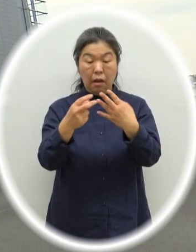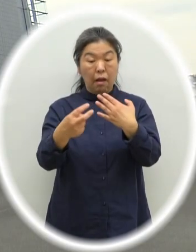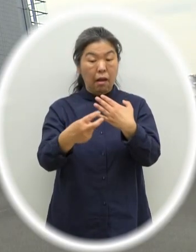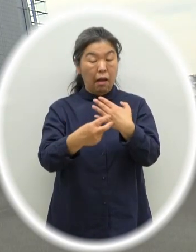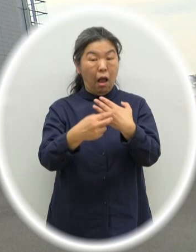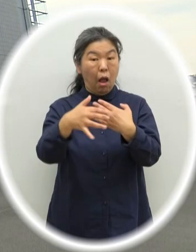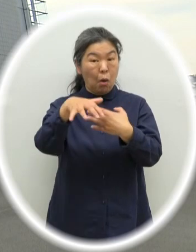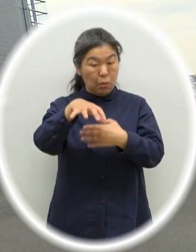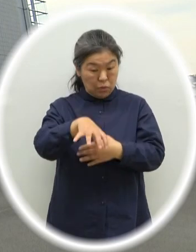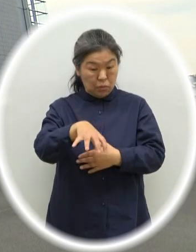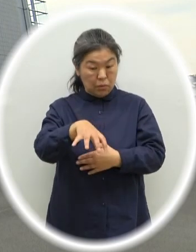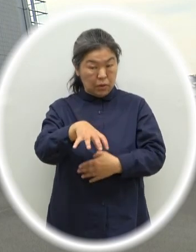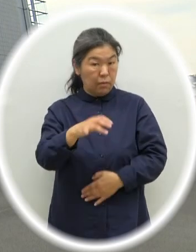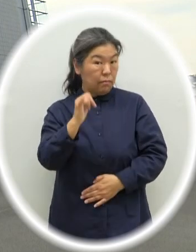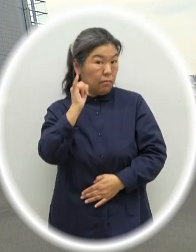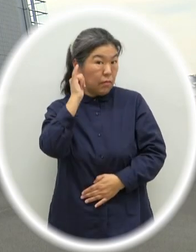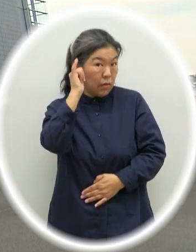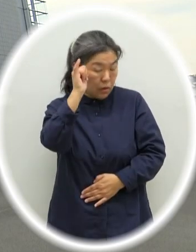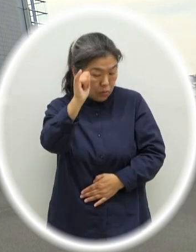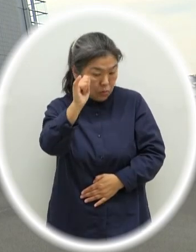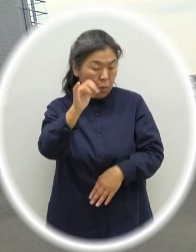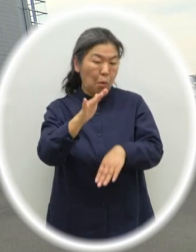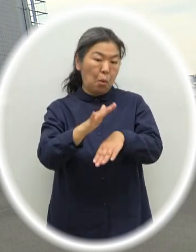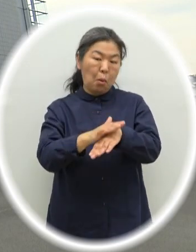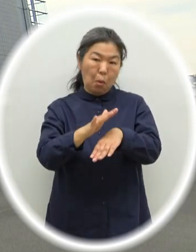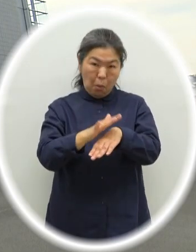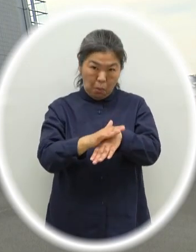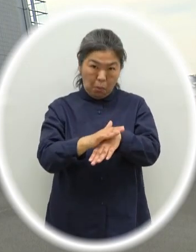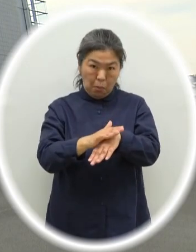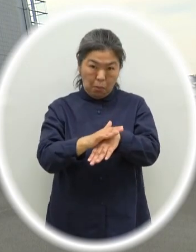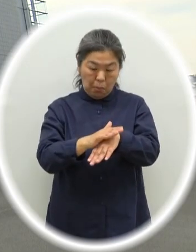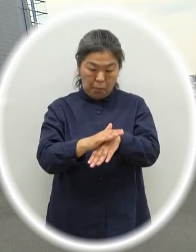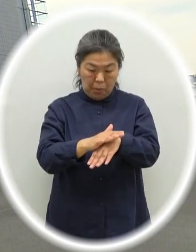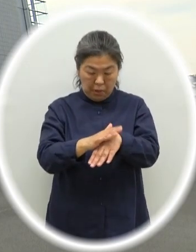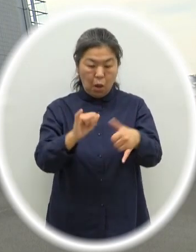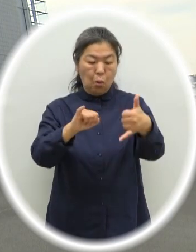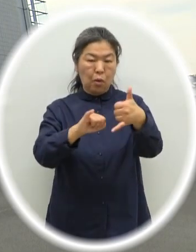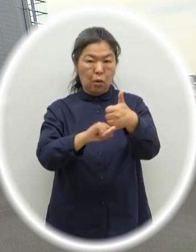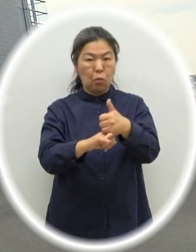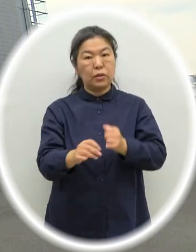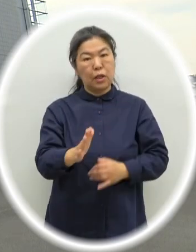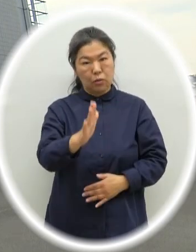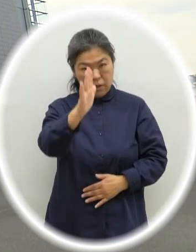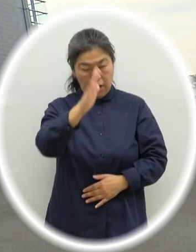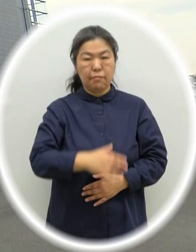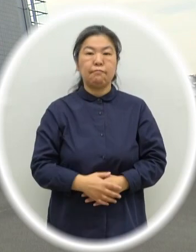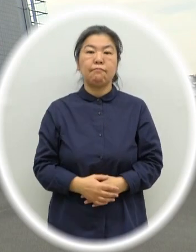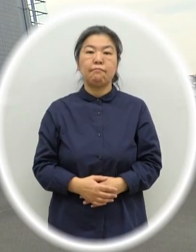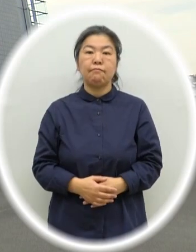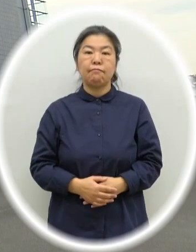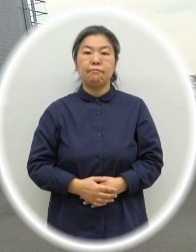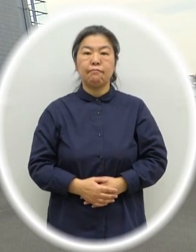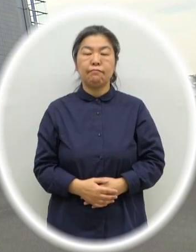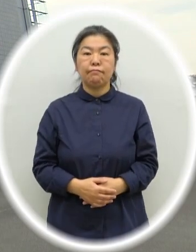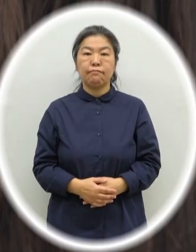部の医療機関に限りますが、直接電話等していただいて予約を取っていただくという方法になります